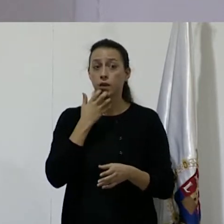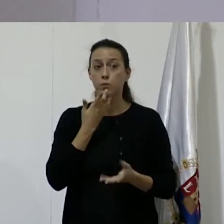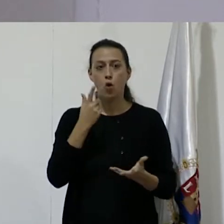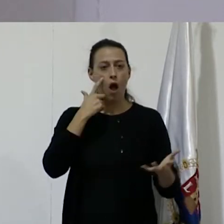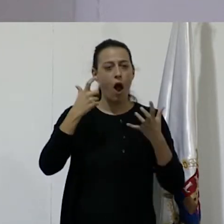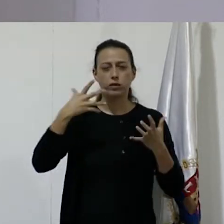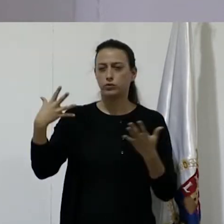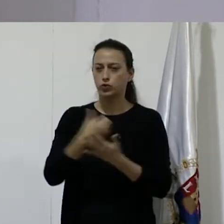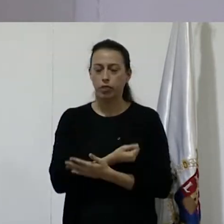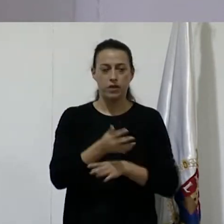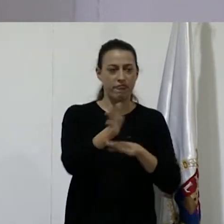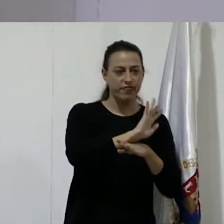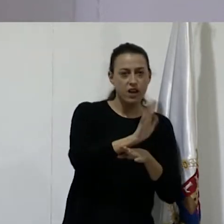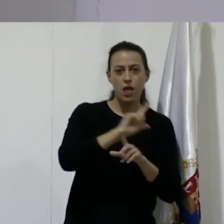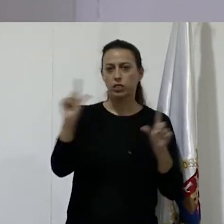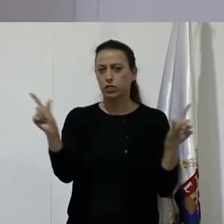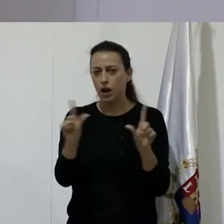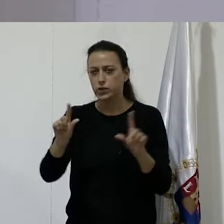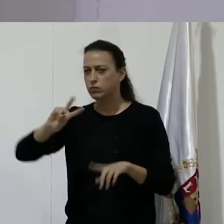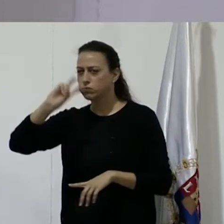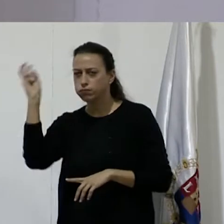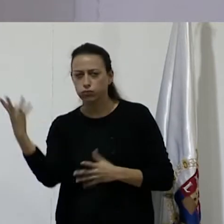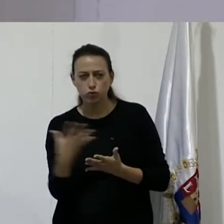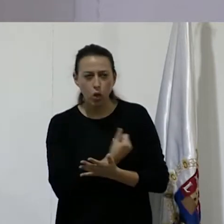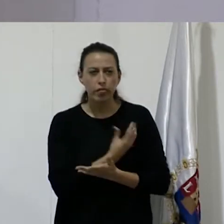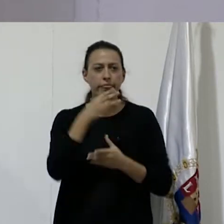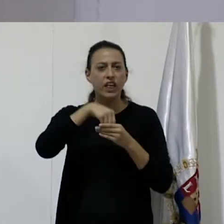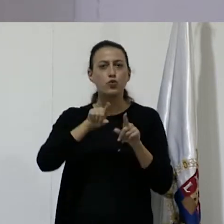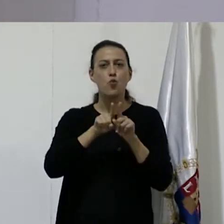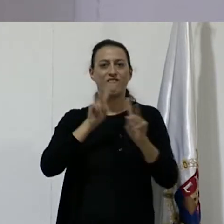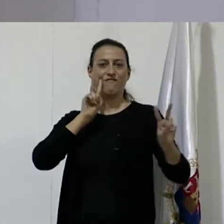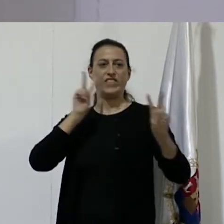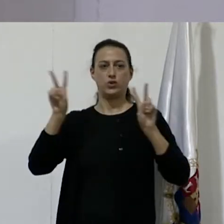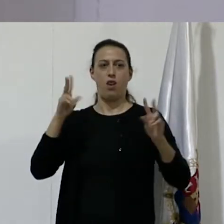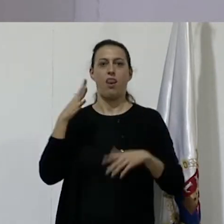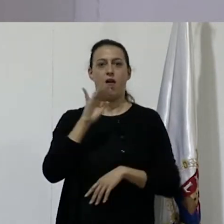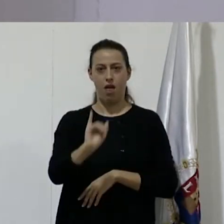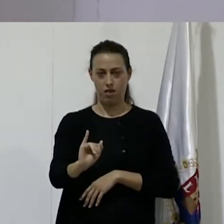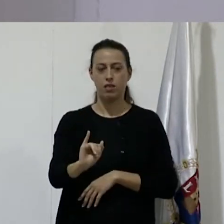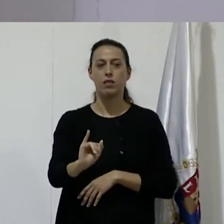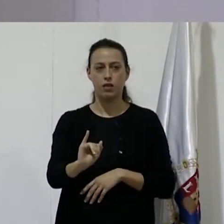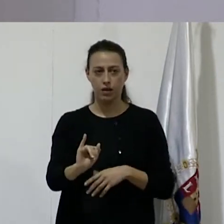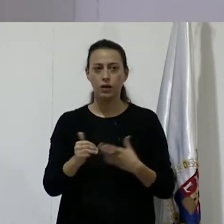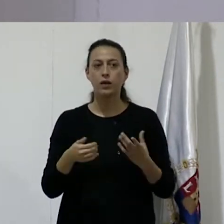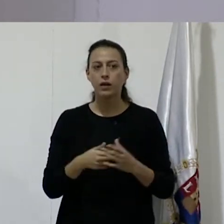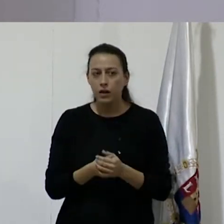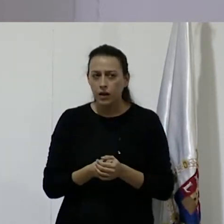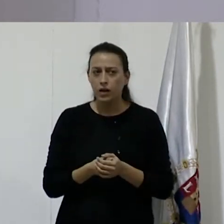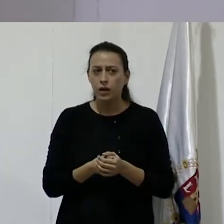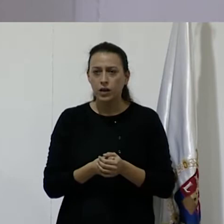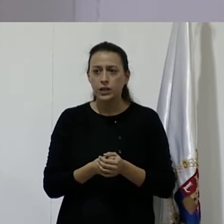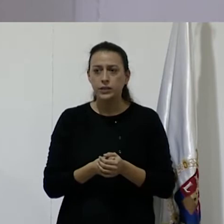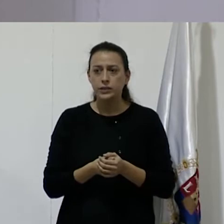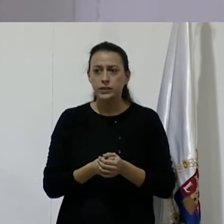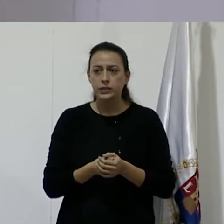intel·ligents. L'home és tan visual en els processos cognitius que, fins i tot, en les explicacions orals, es recolza